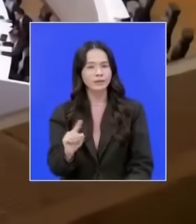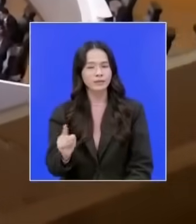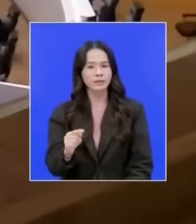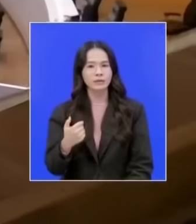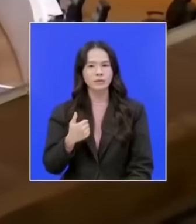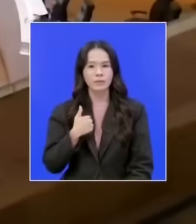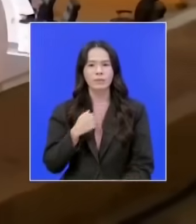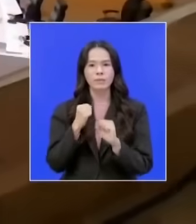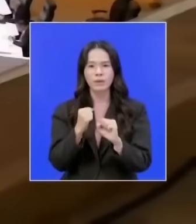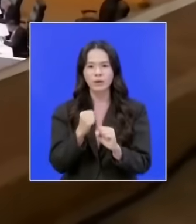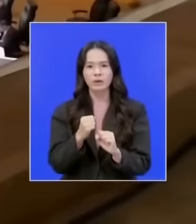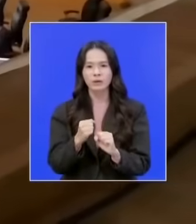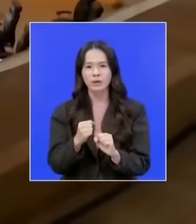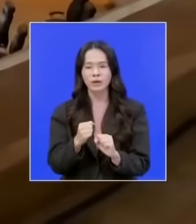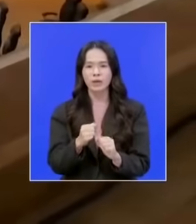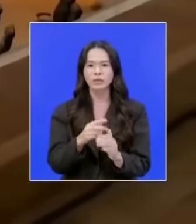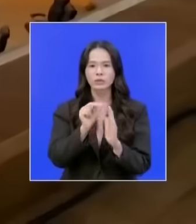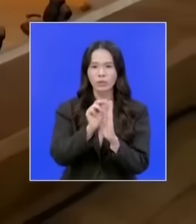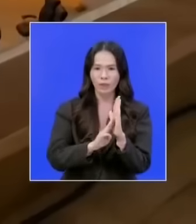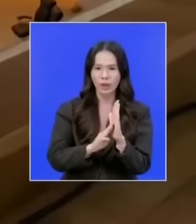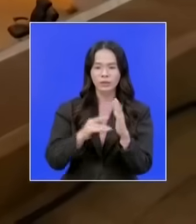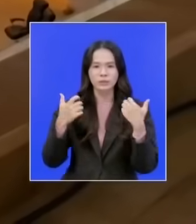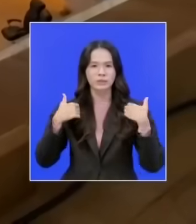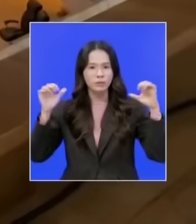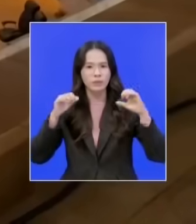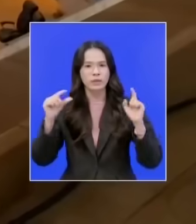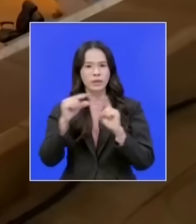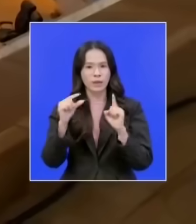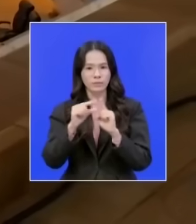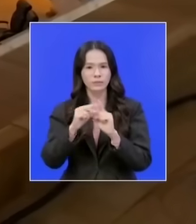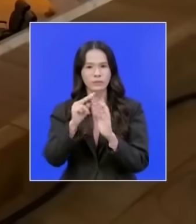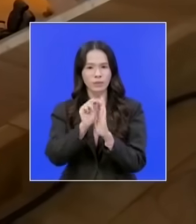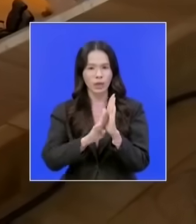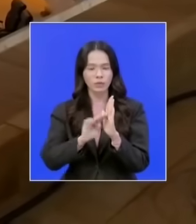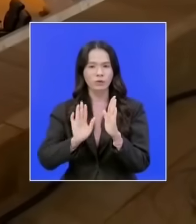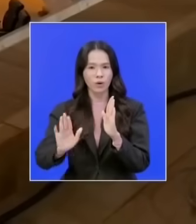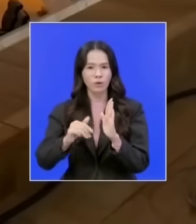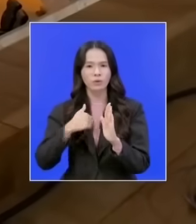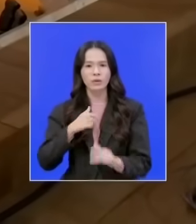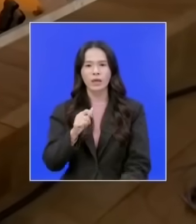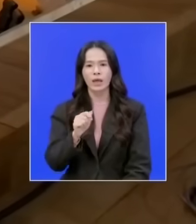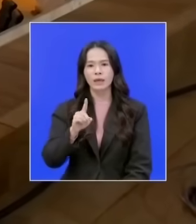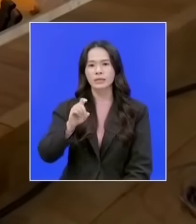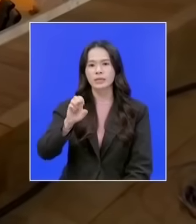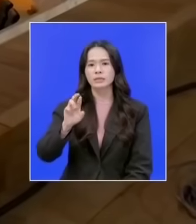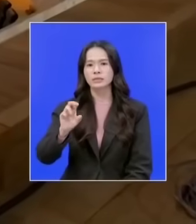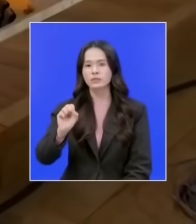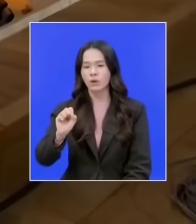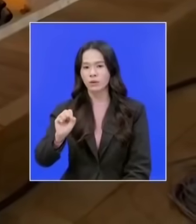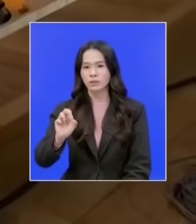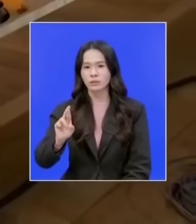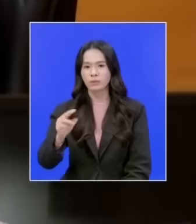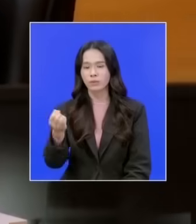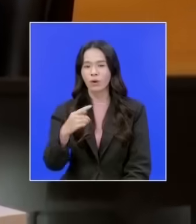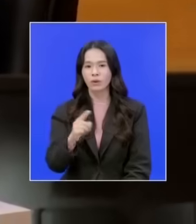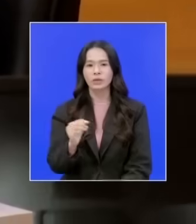ที่เขาพยายามที่จะมาซักฟอกนโยบายรัฐบาล เจ้าบทเจ้ากรของรัฐบาลเลย คุณอดิศรเพียงเกตท่านพูดแบบนี้เลย